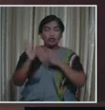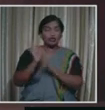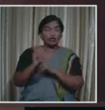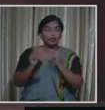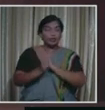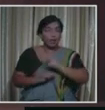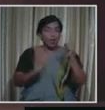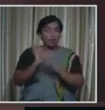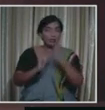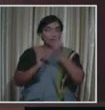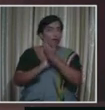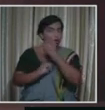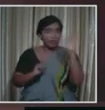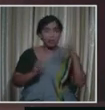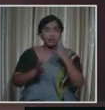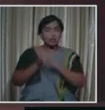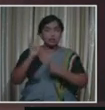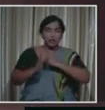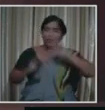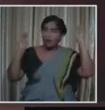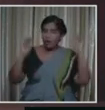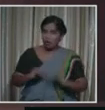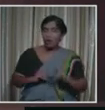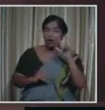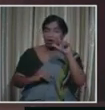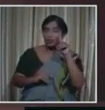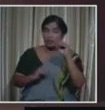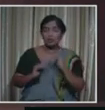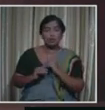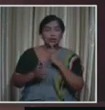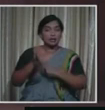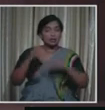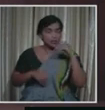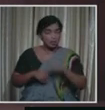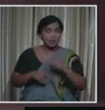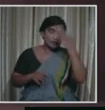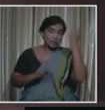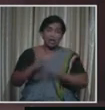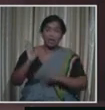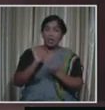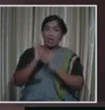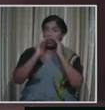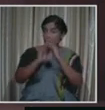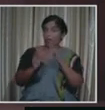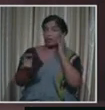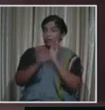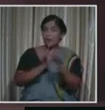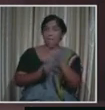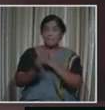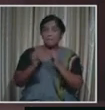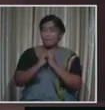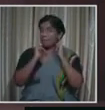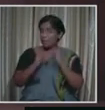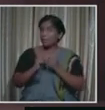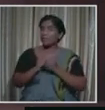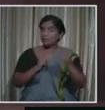clear dengan kami. Janda akulami asuhnya ke Sanggar Sabha metiwarne. Ya apa ne pustaka le gini tiyami. Pajatan terwujud gamanak gaman kerjimi